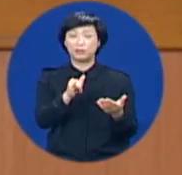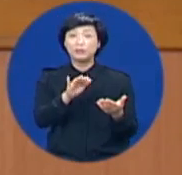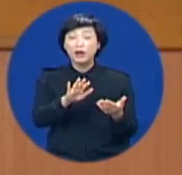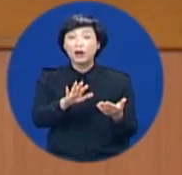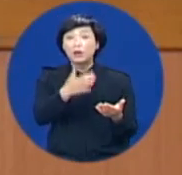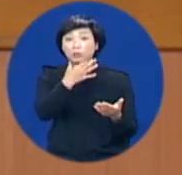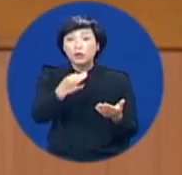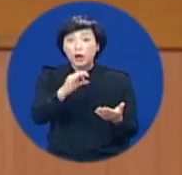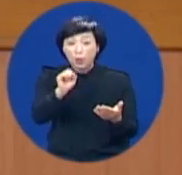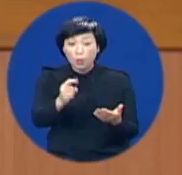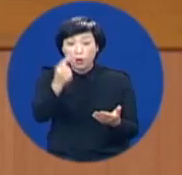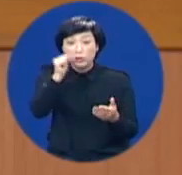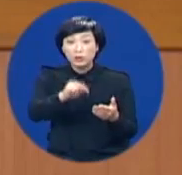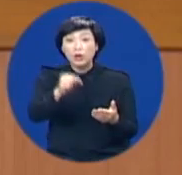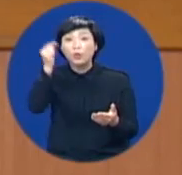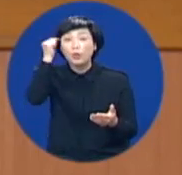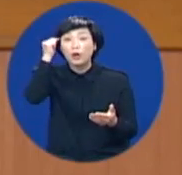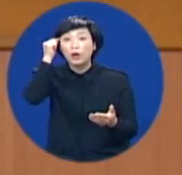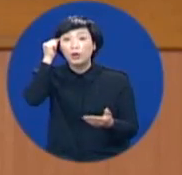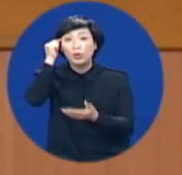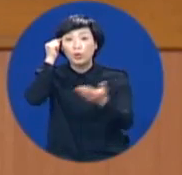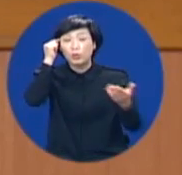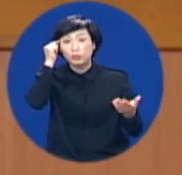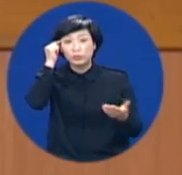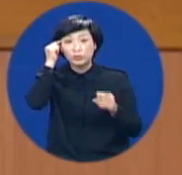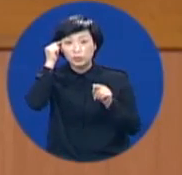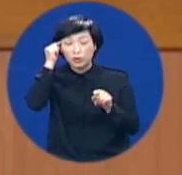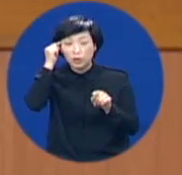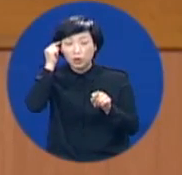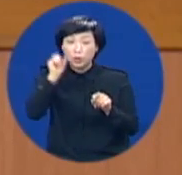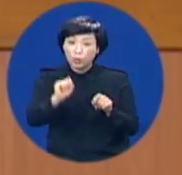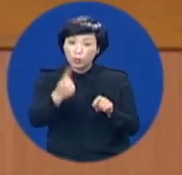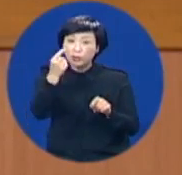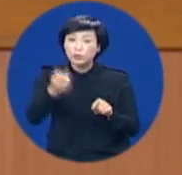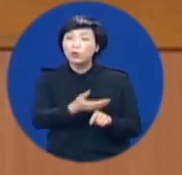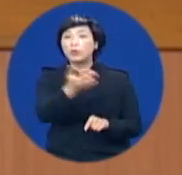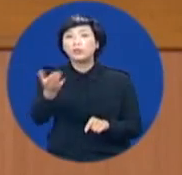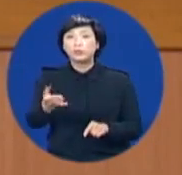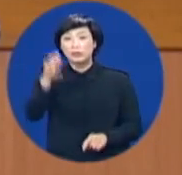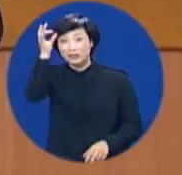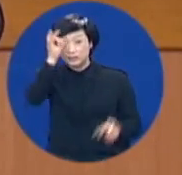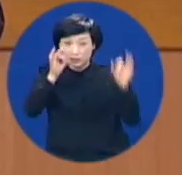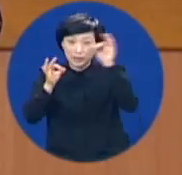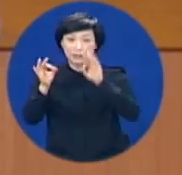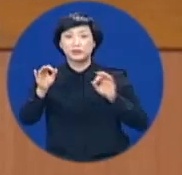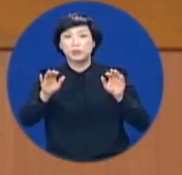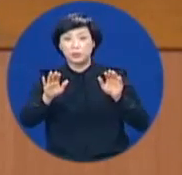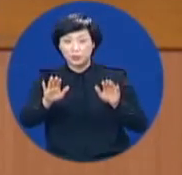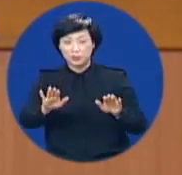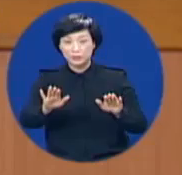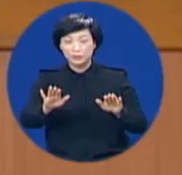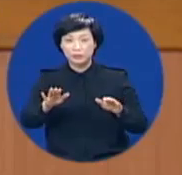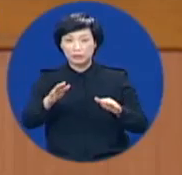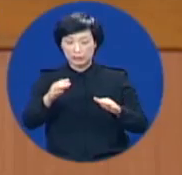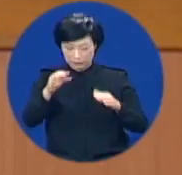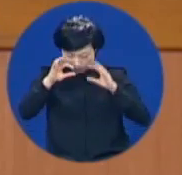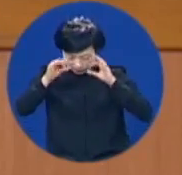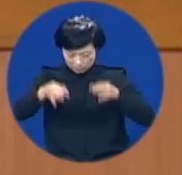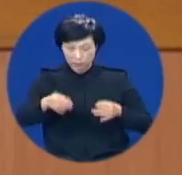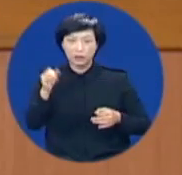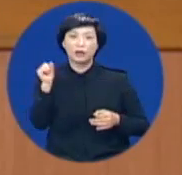불행한 요소와 원인이 어디 있는가 찾아보면 내 안에